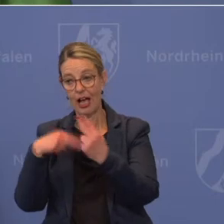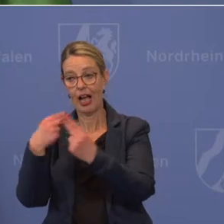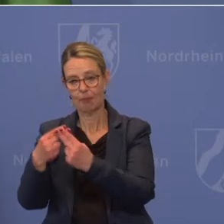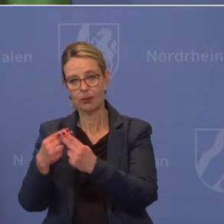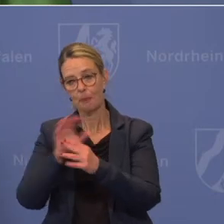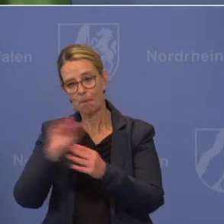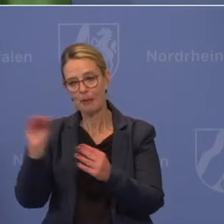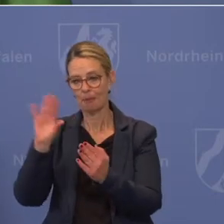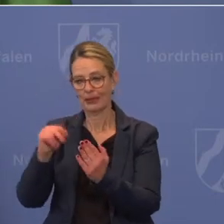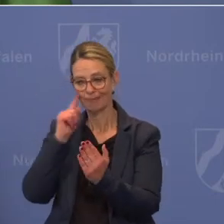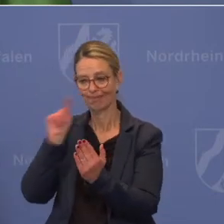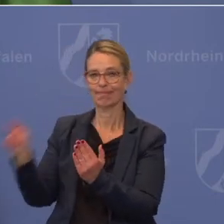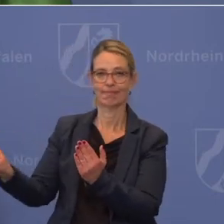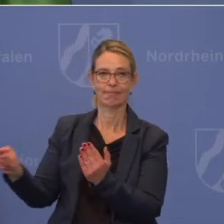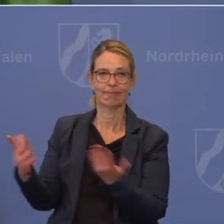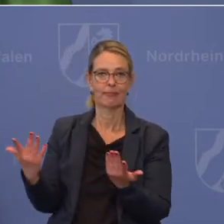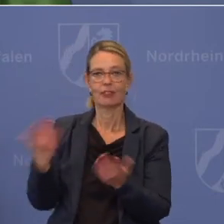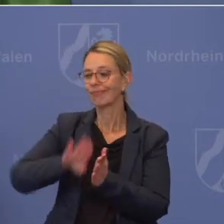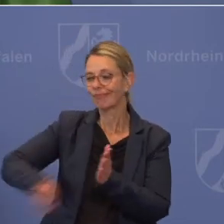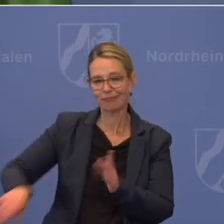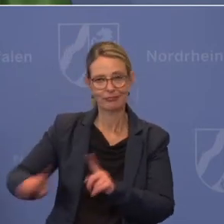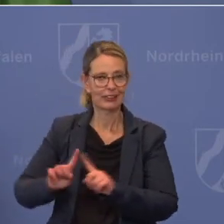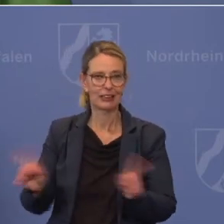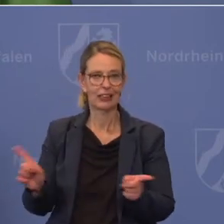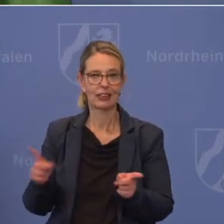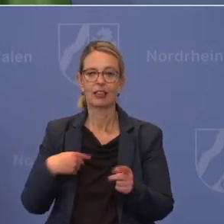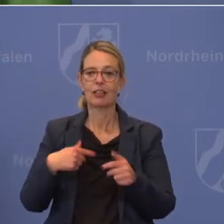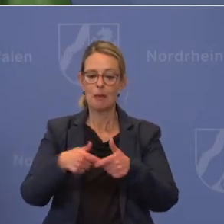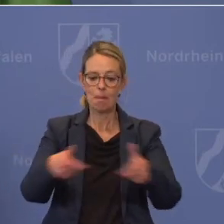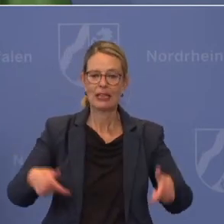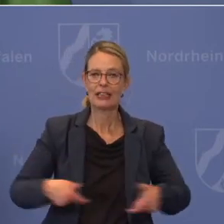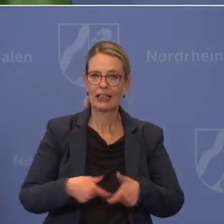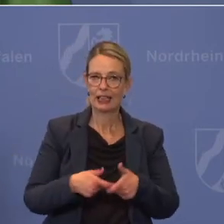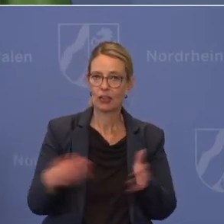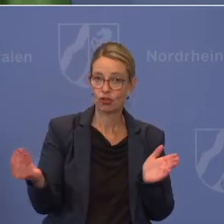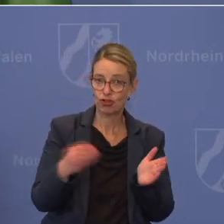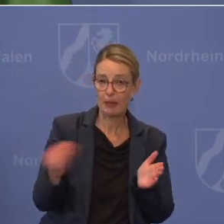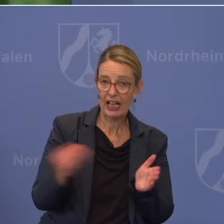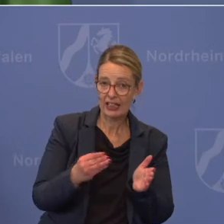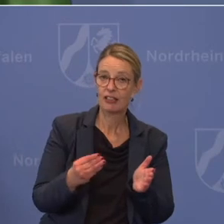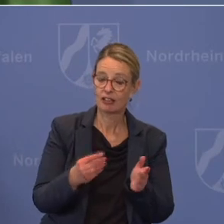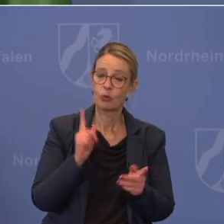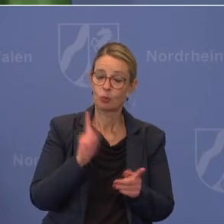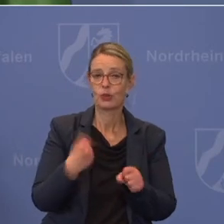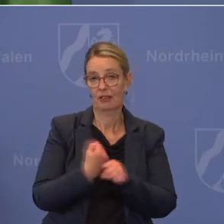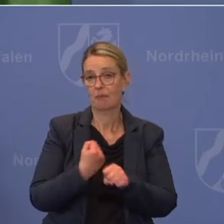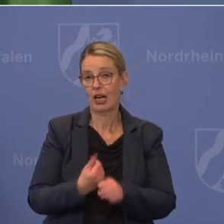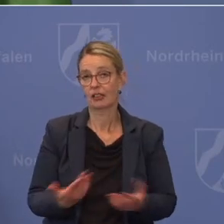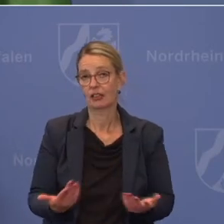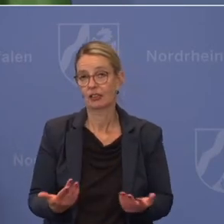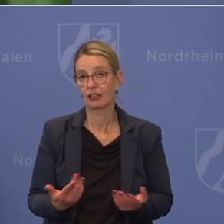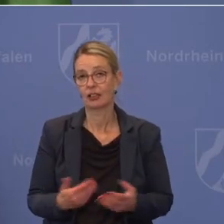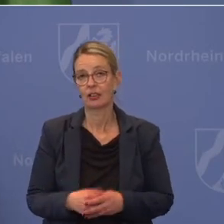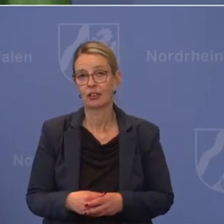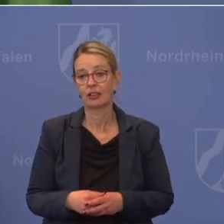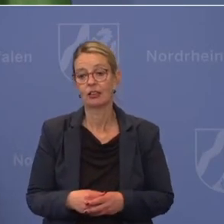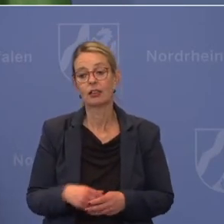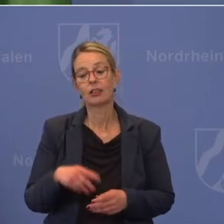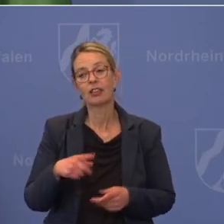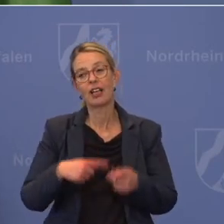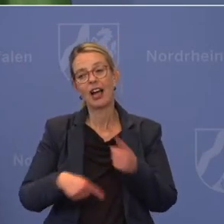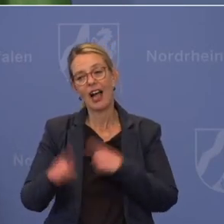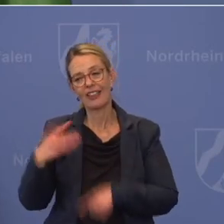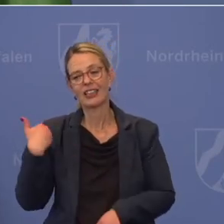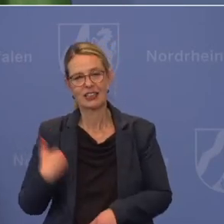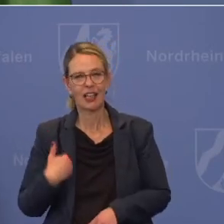berücksichtigen. Etwa auch bei der Förderung von Batteriespeichern ist Handlungsbedarf. Wir sehen aber auch Chancen, wie